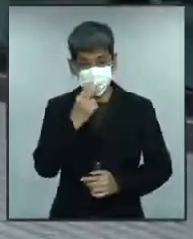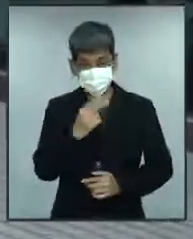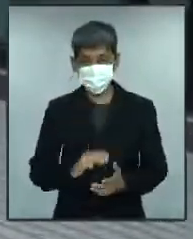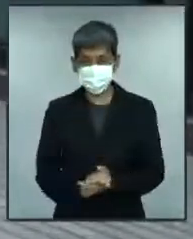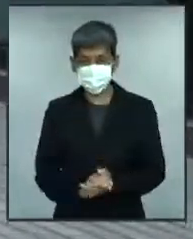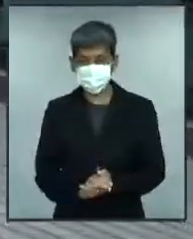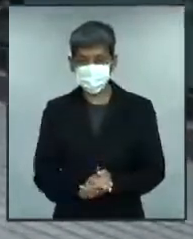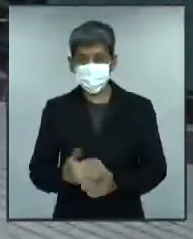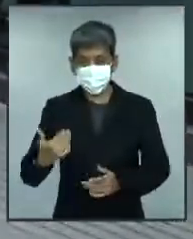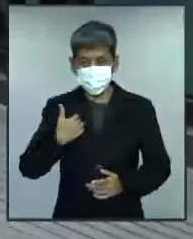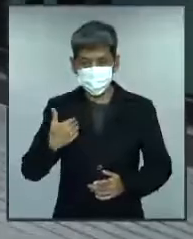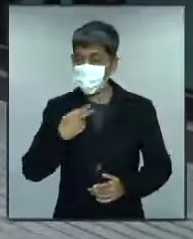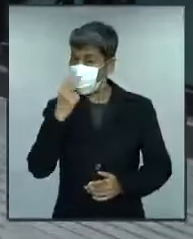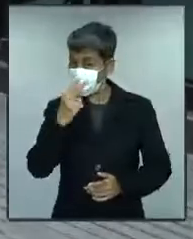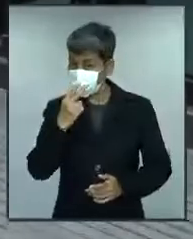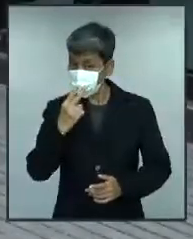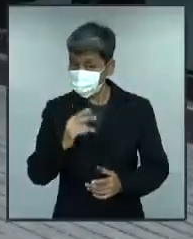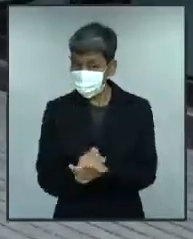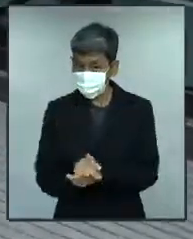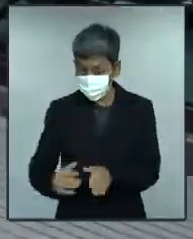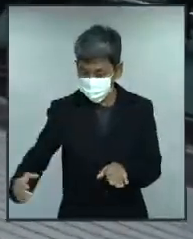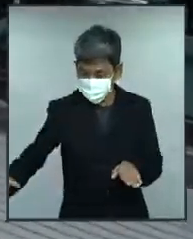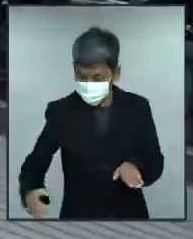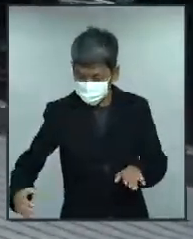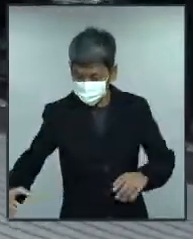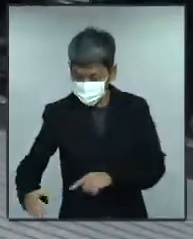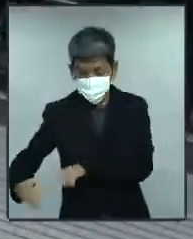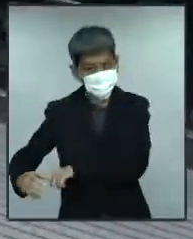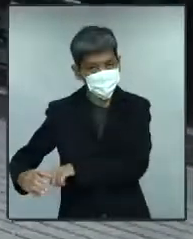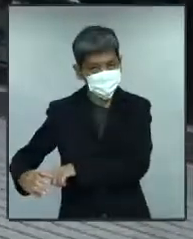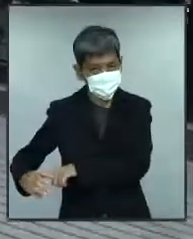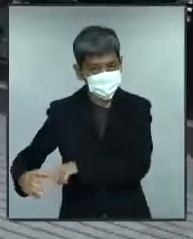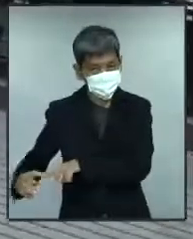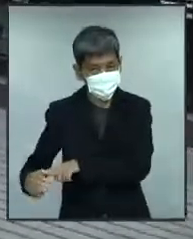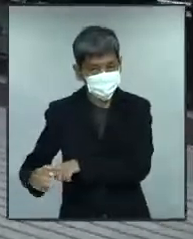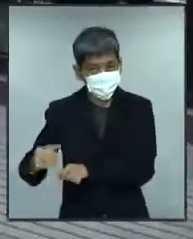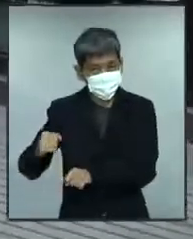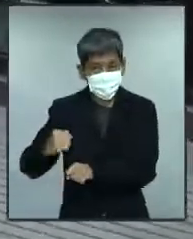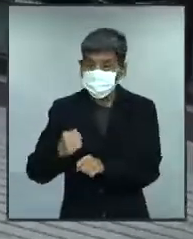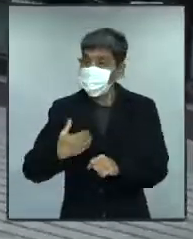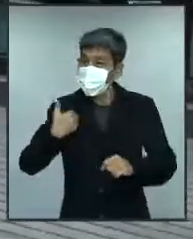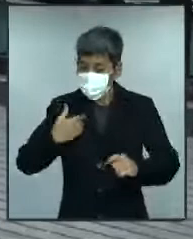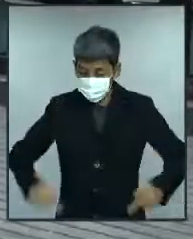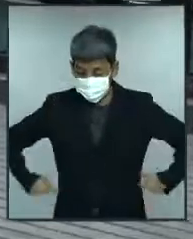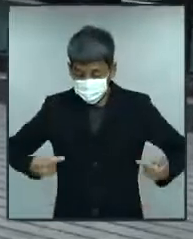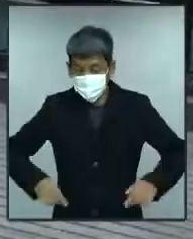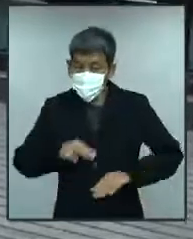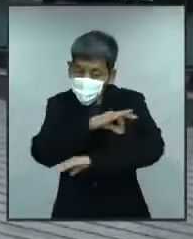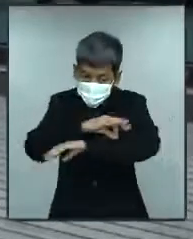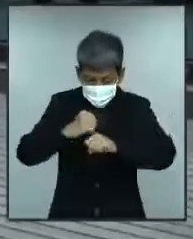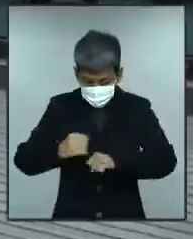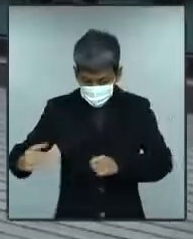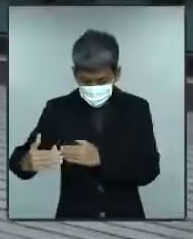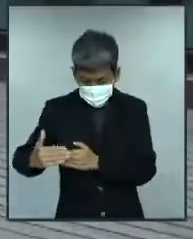งเนี้ยคือมันจะมีฐานในเรื่องของการติดมอเตอร์ถูกต้องไหม ใช่ครับใช่ ฉะนั้นในความยาวหรือว่าระยะของแต่ละดี